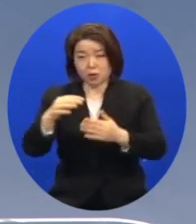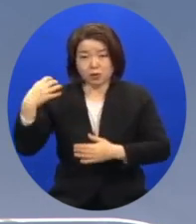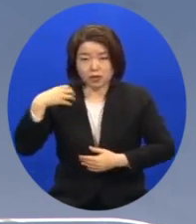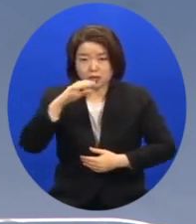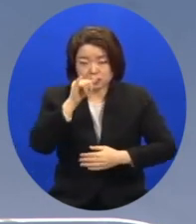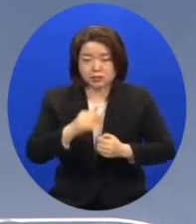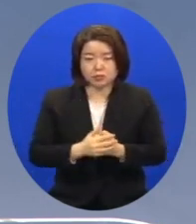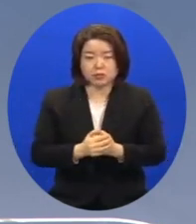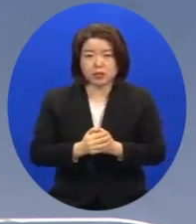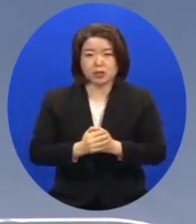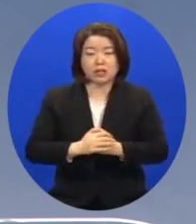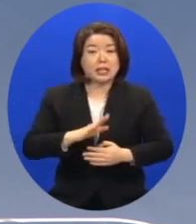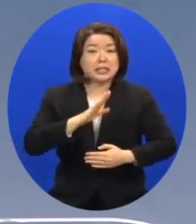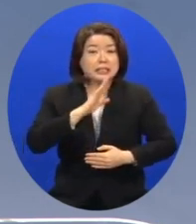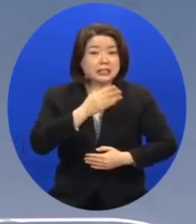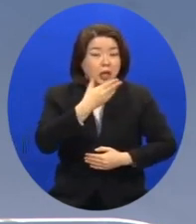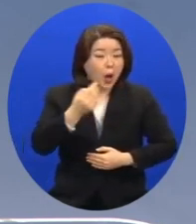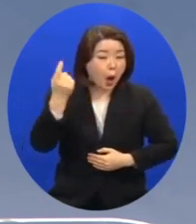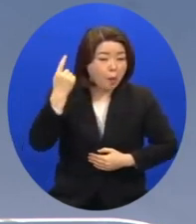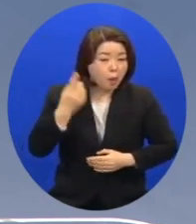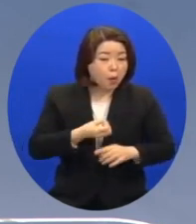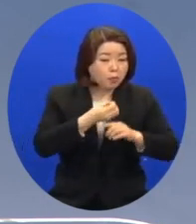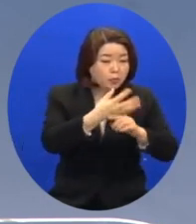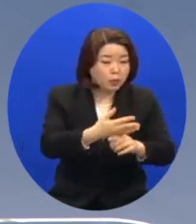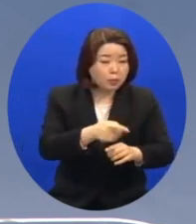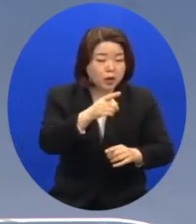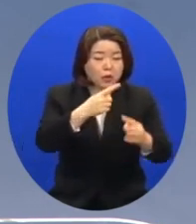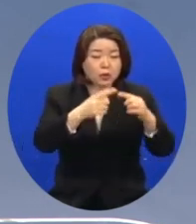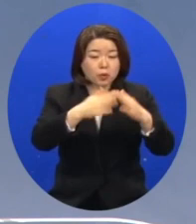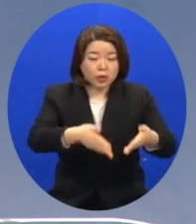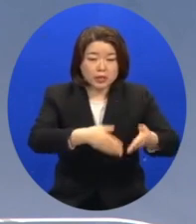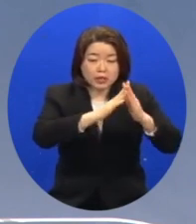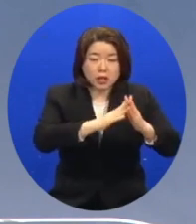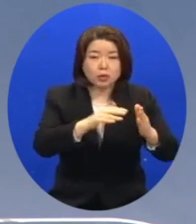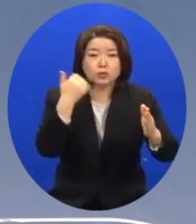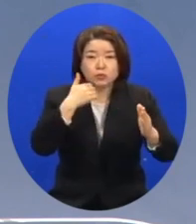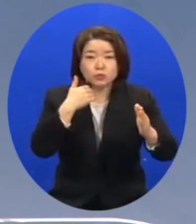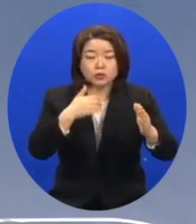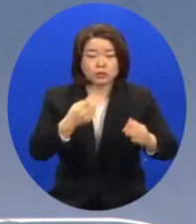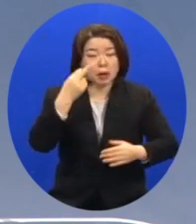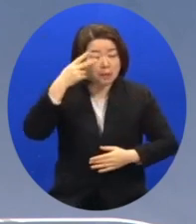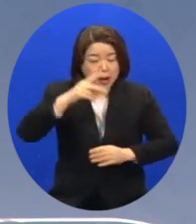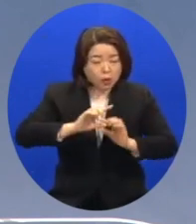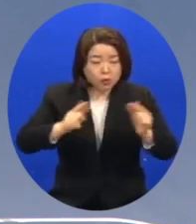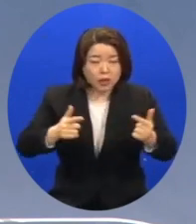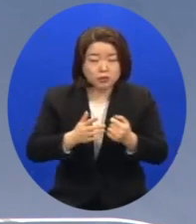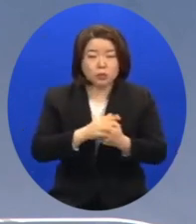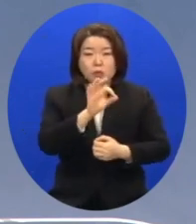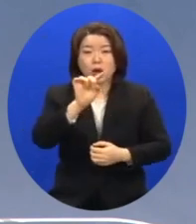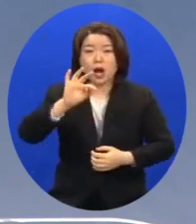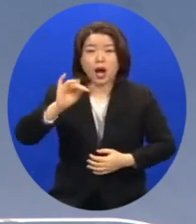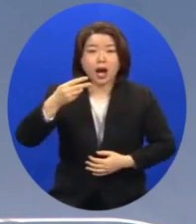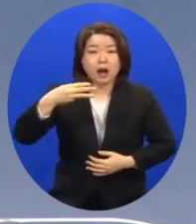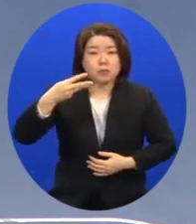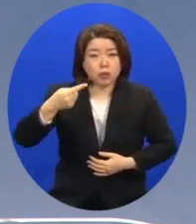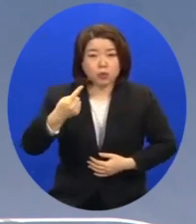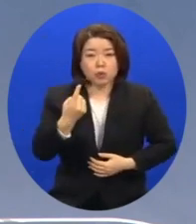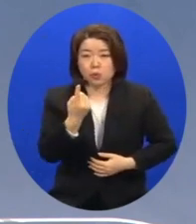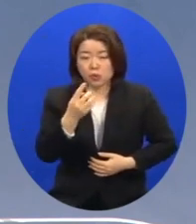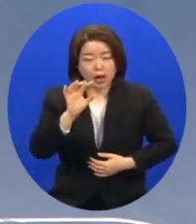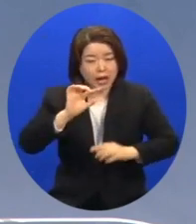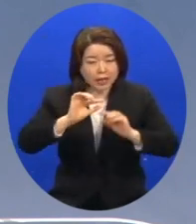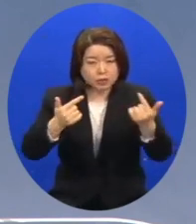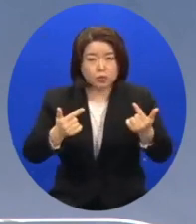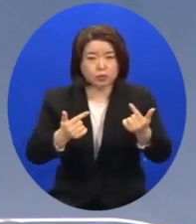교회의 복음을 전하고 교회를 세우신 분은 바울도 아니고 아볼로 도 아니고 하나님이라고 사도 바울이 분명히